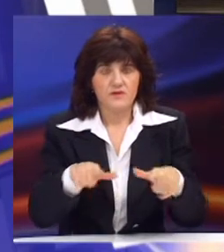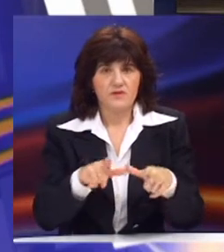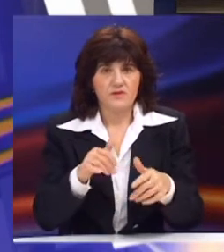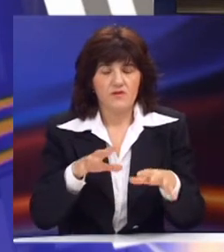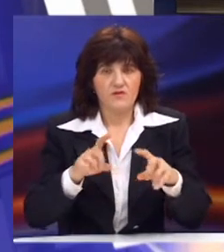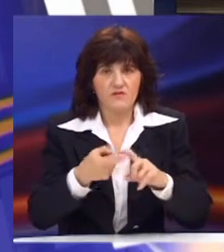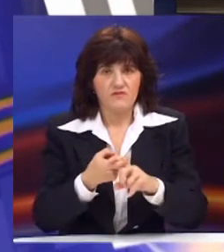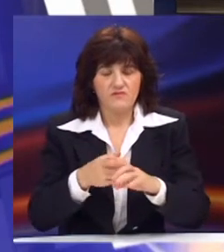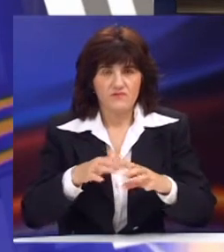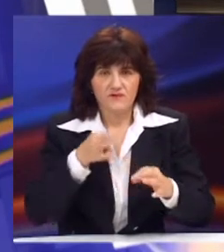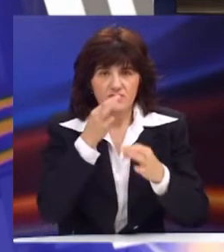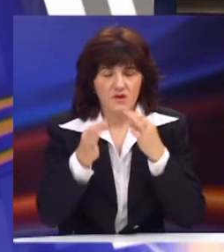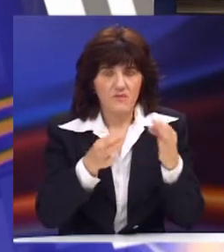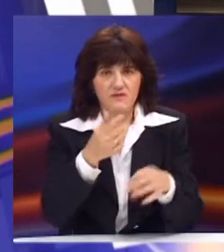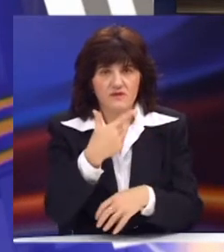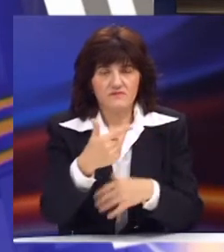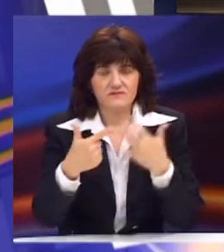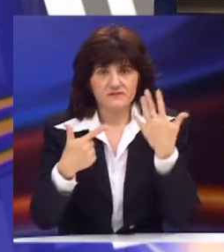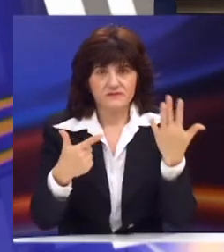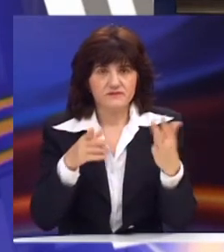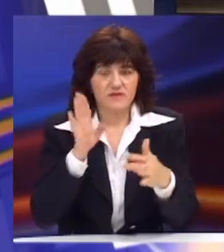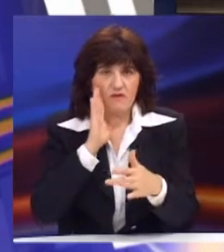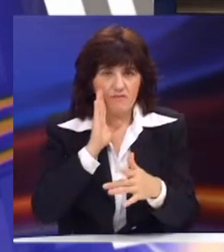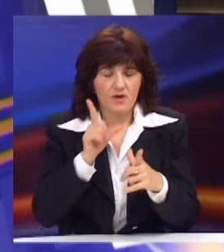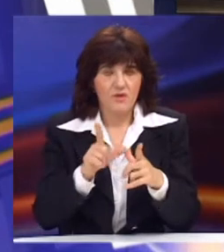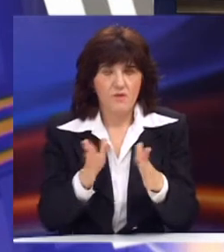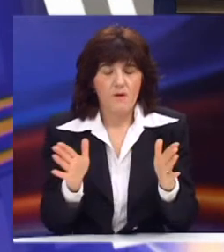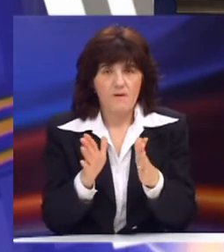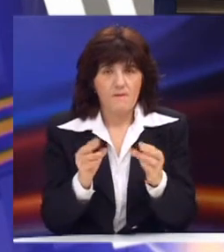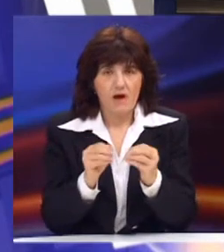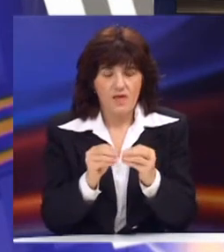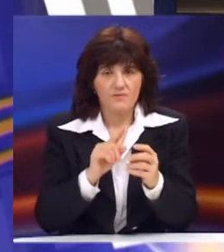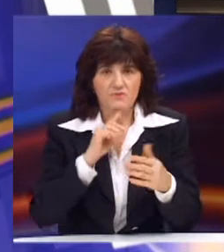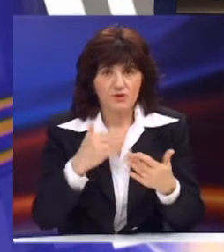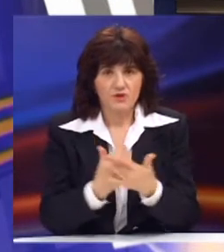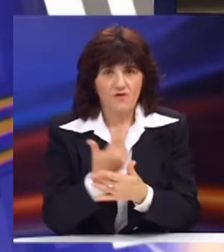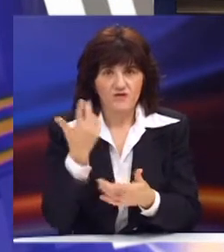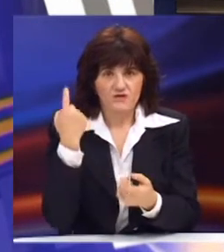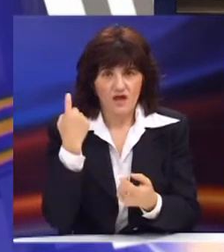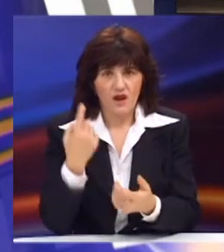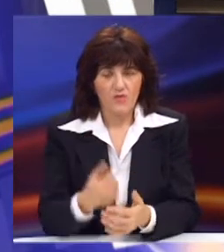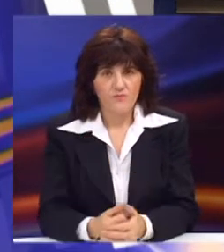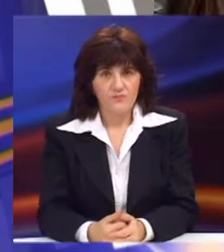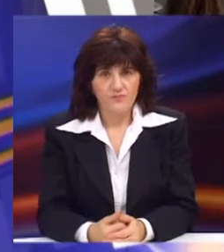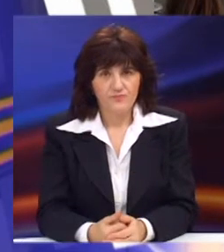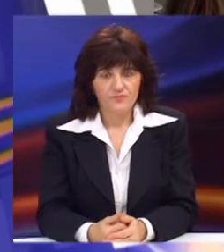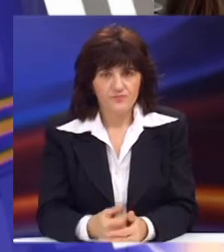Roma. Istraživanjem je obuhvaćeno 27 majki iz mesnih zajednica Mali Bajmuk i Novo Selo.